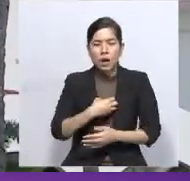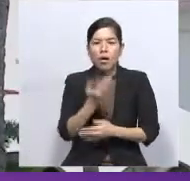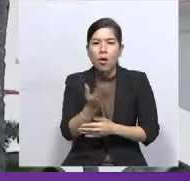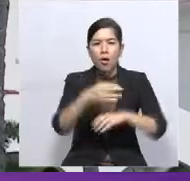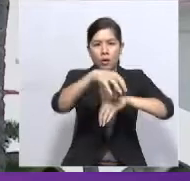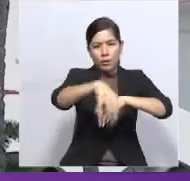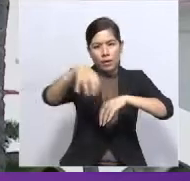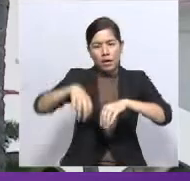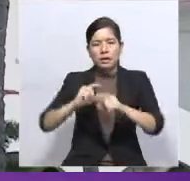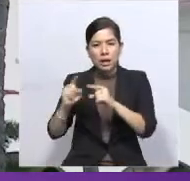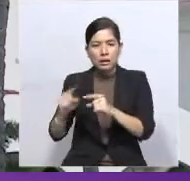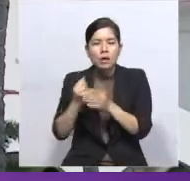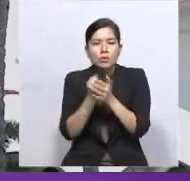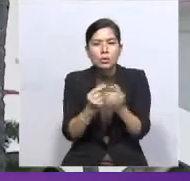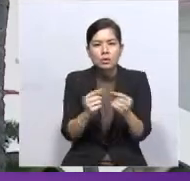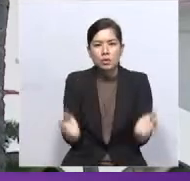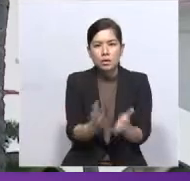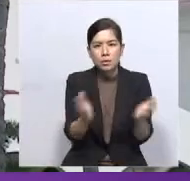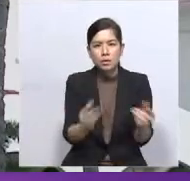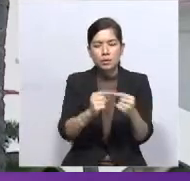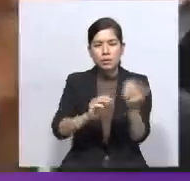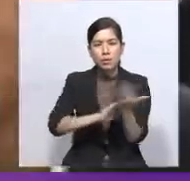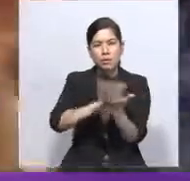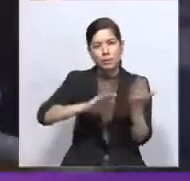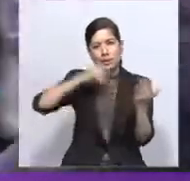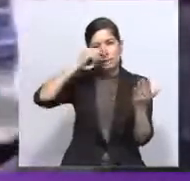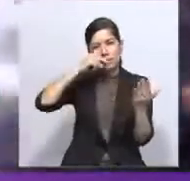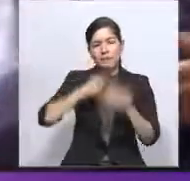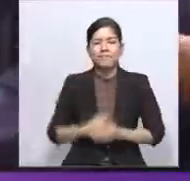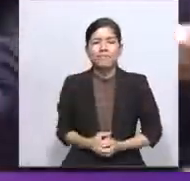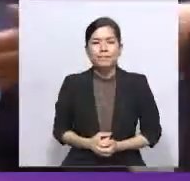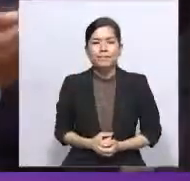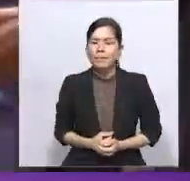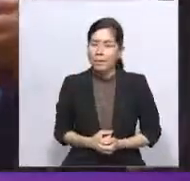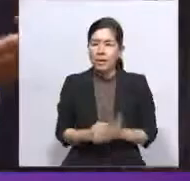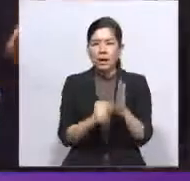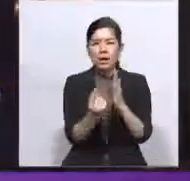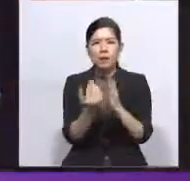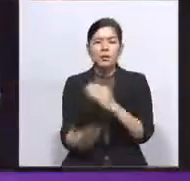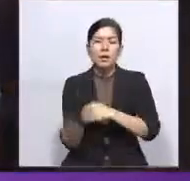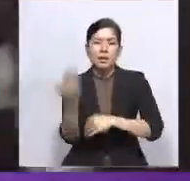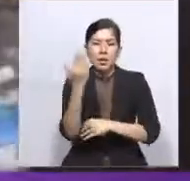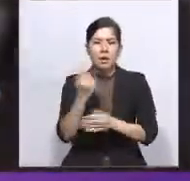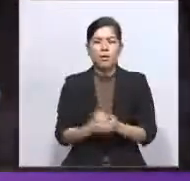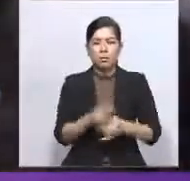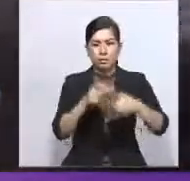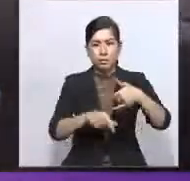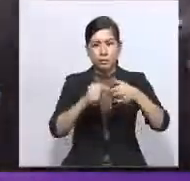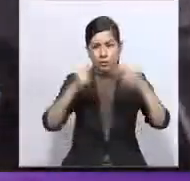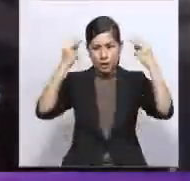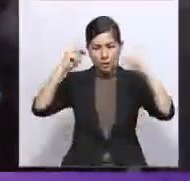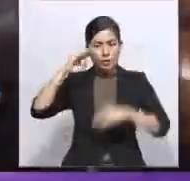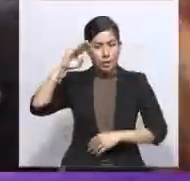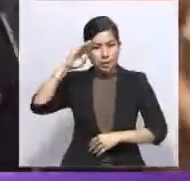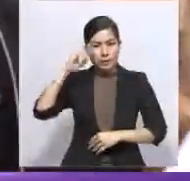วยงานนะคะร่วมกันขับเคลื่อนประเทศไทยค่ะตั้งแต่ช่วงเช้าที่ผ่านมาพลเอกประยุทธ์จันทร์โอชานายก